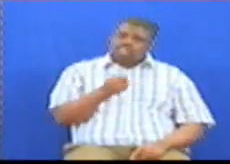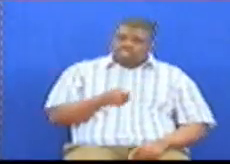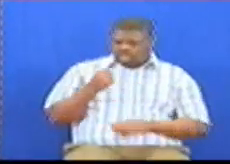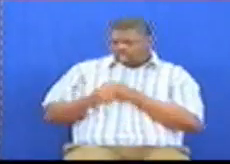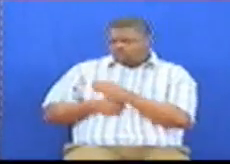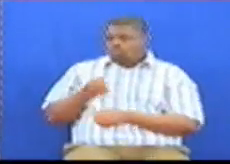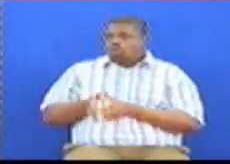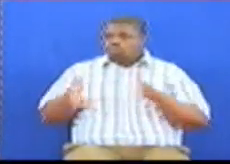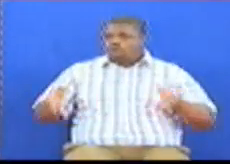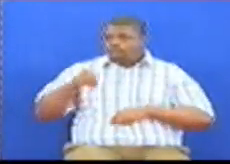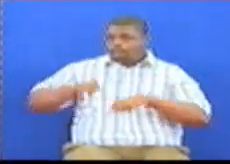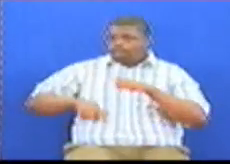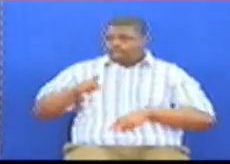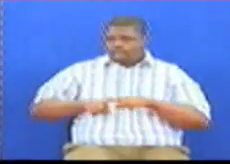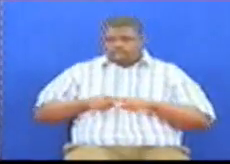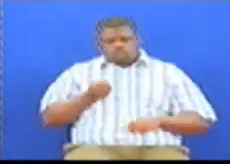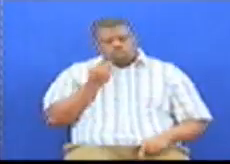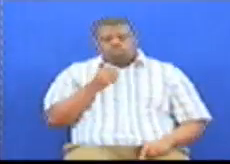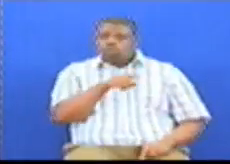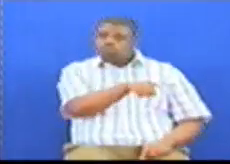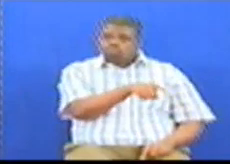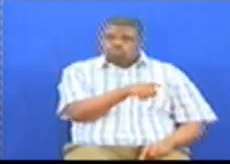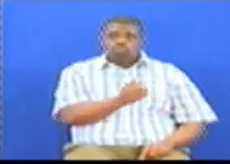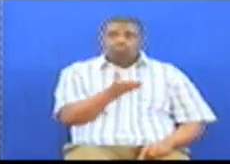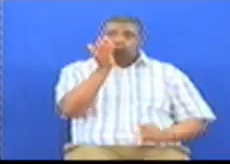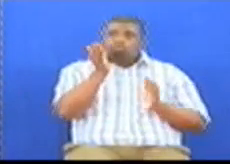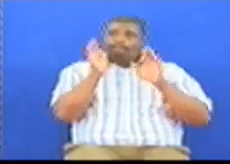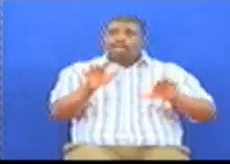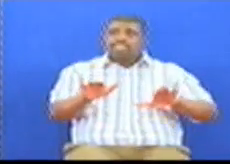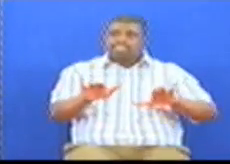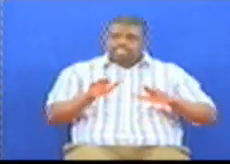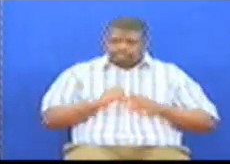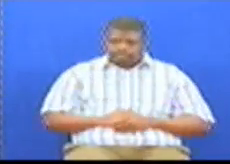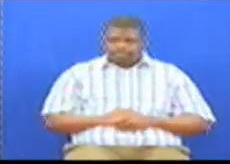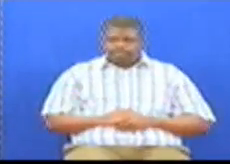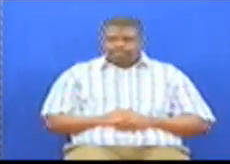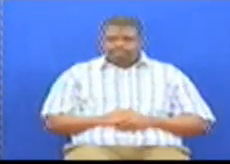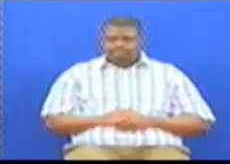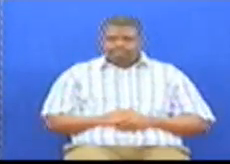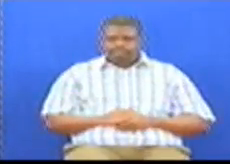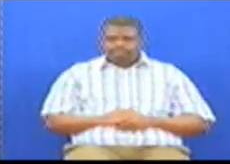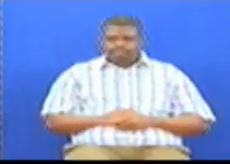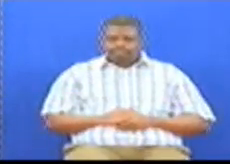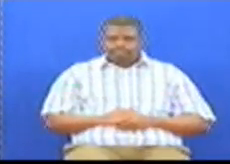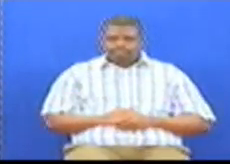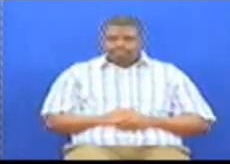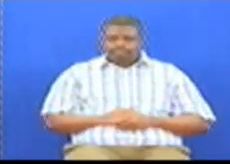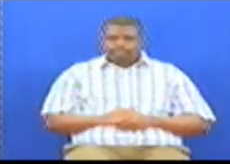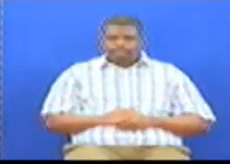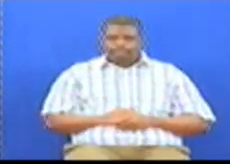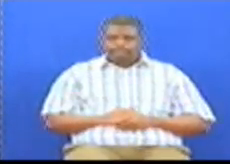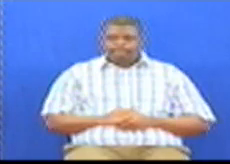ya kupambana na ugonjwa huu, na Mungu awabariki sana. Nitoe mfano mmoja, mheshimiwa naibu spika, ni kwamba nina barabara